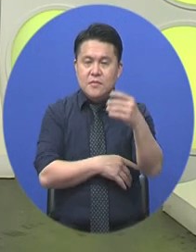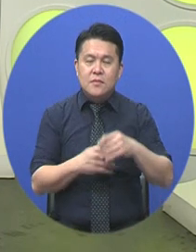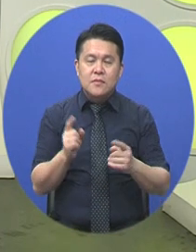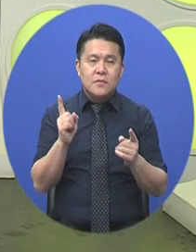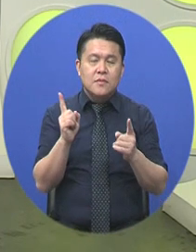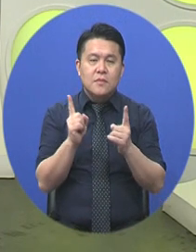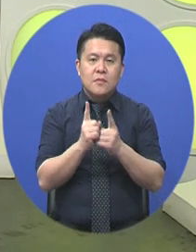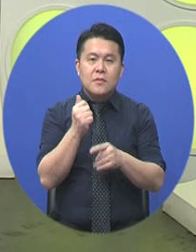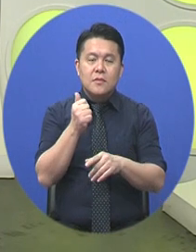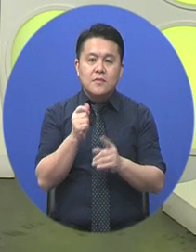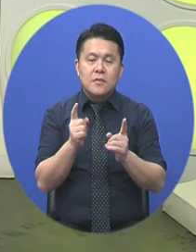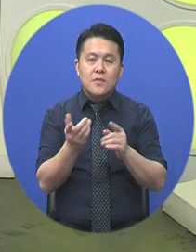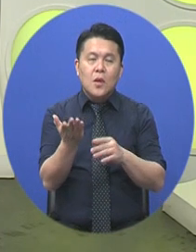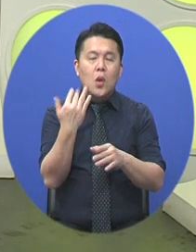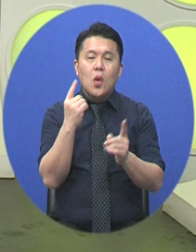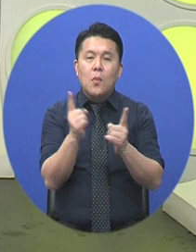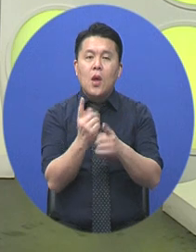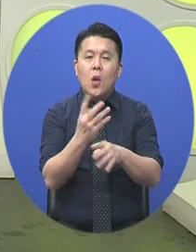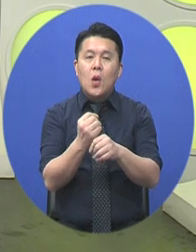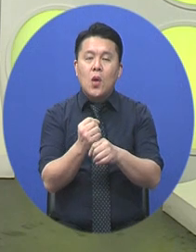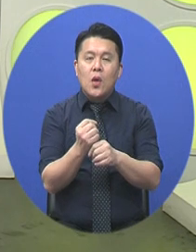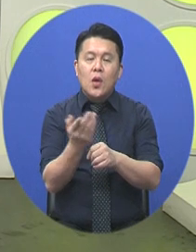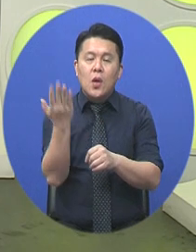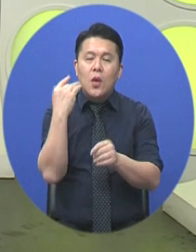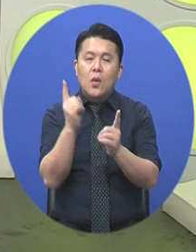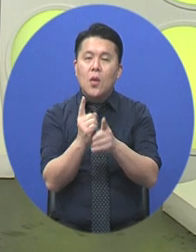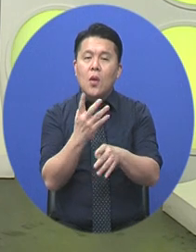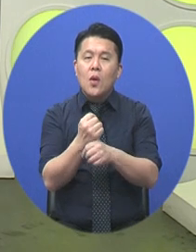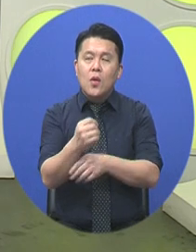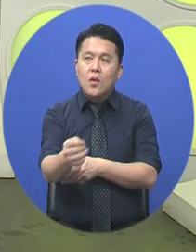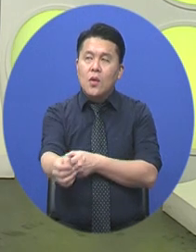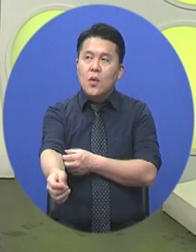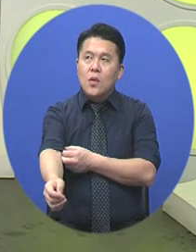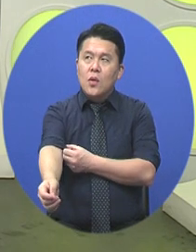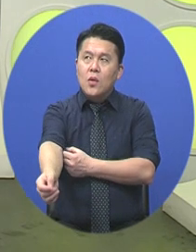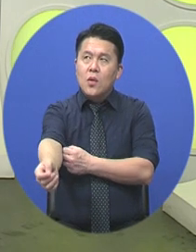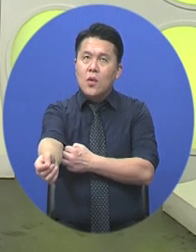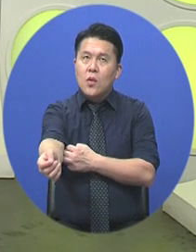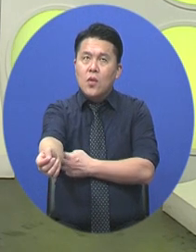게 방송 통해서? 얼마나 되셨을까요?